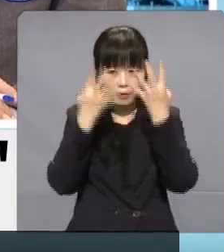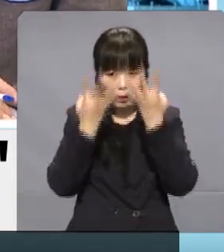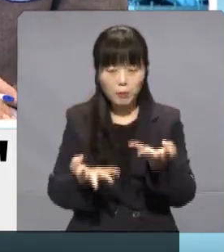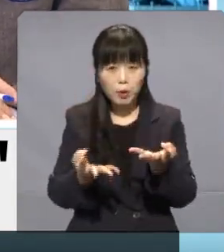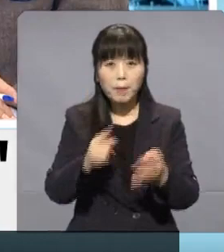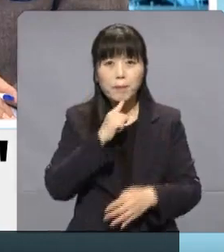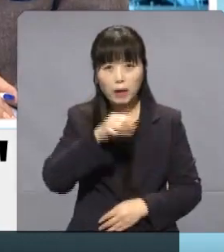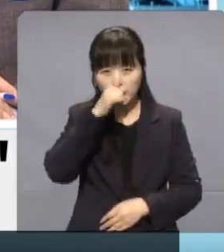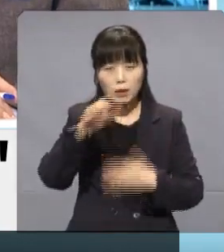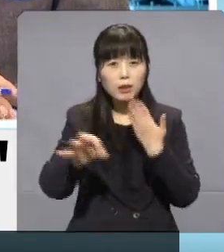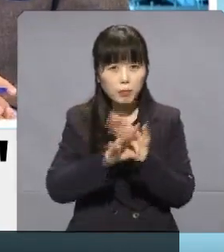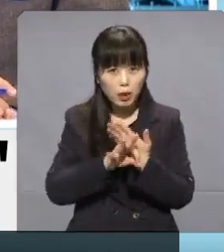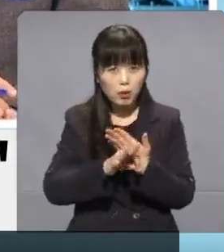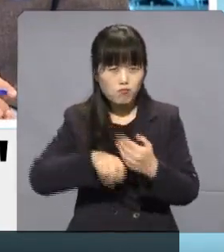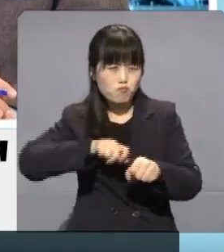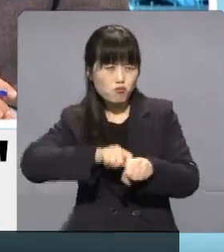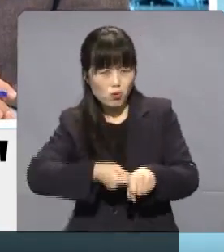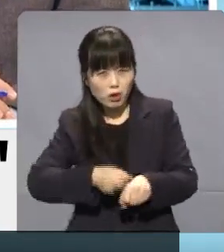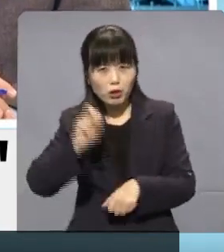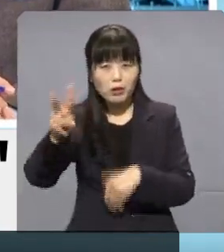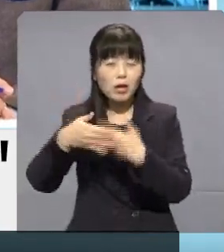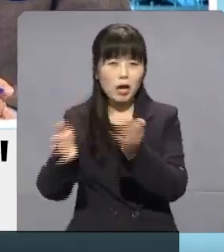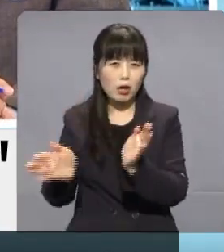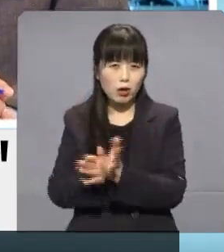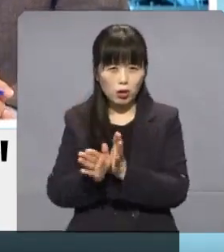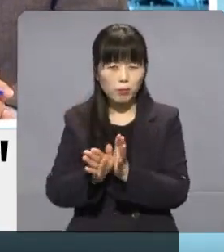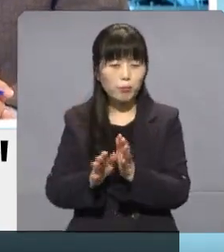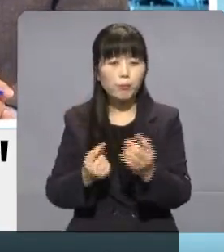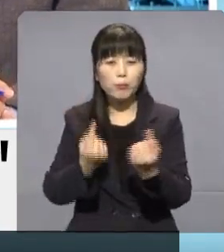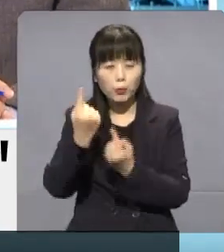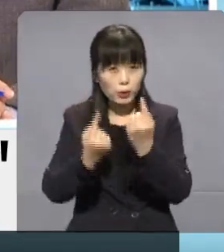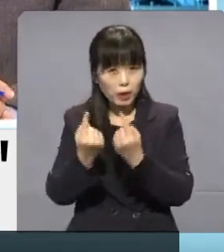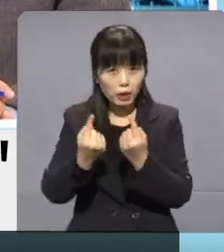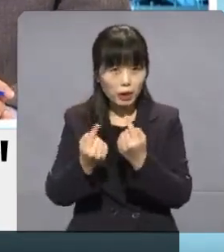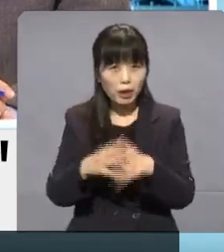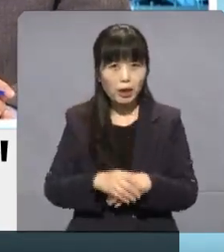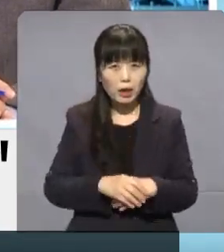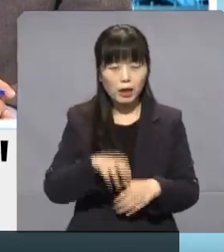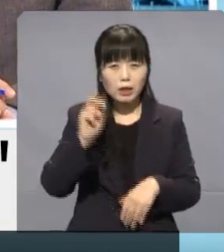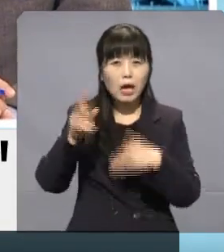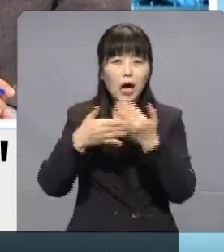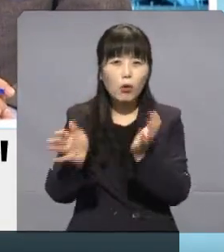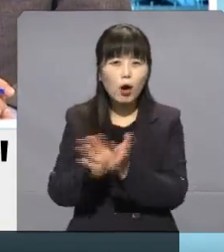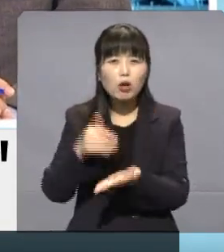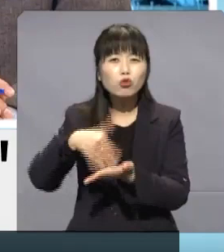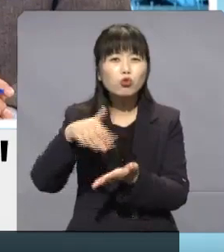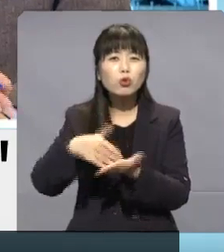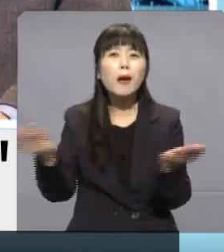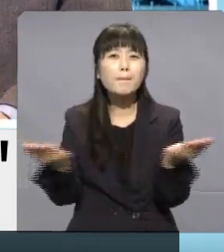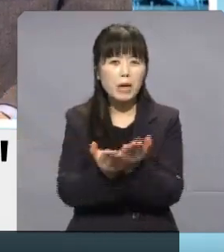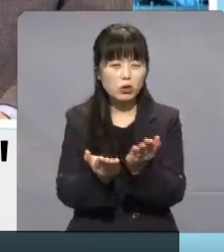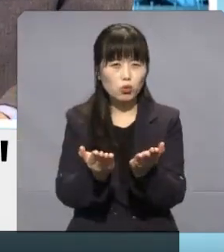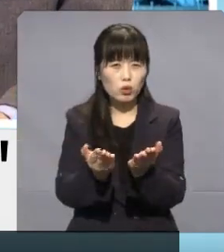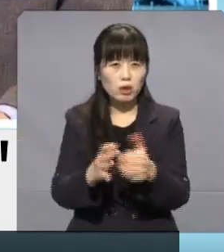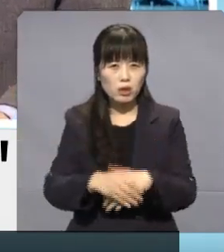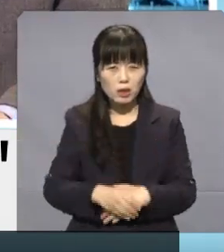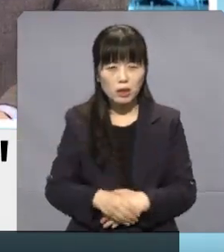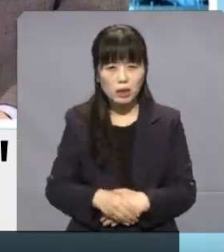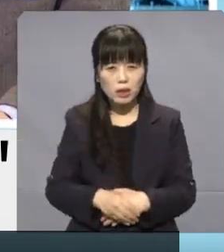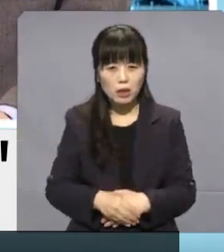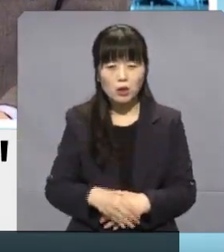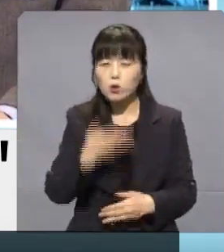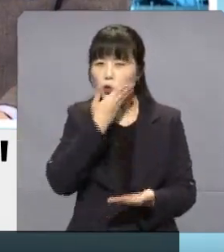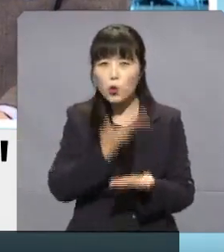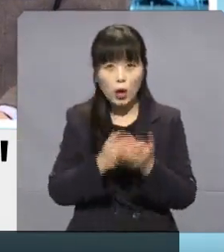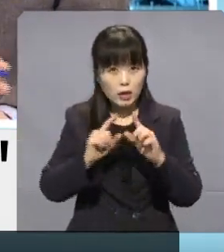본다면 무리해서 야권까지 하기보다는 어느 정도 야권 인사들의 숫자 맞추기. 지금 전국에서 그다지